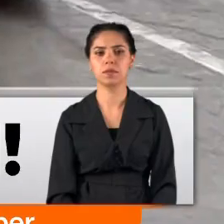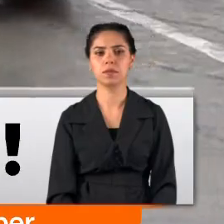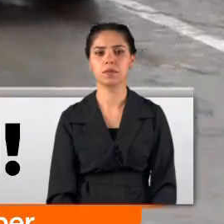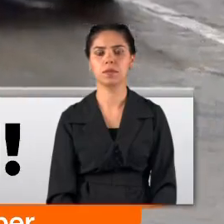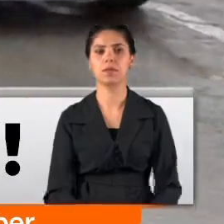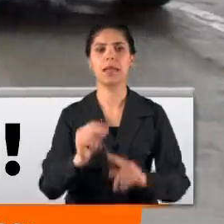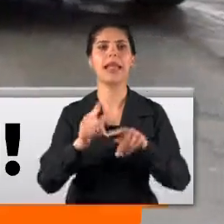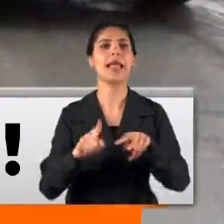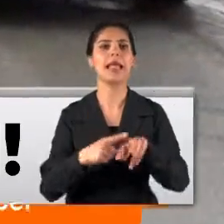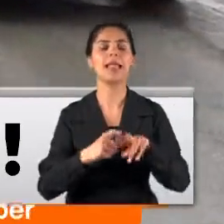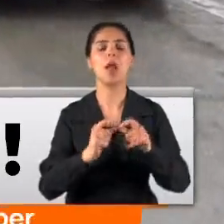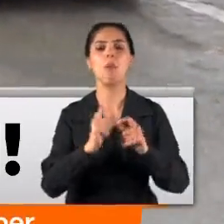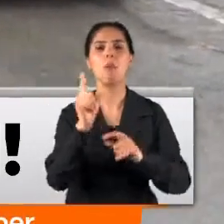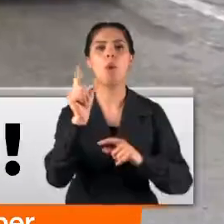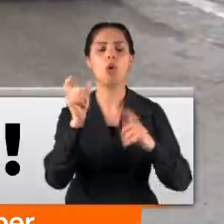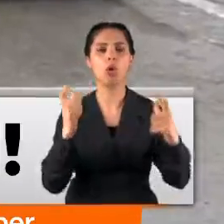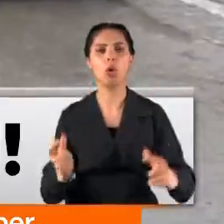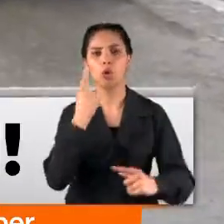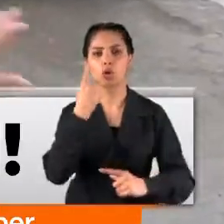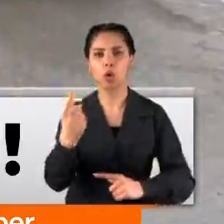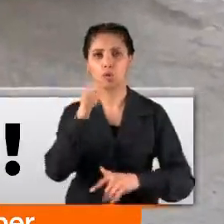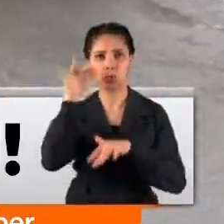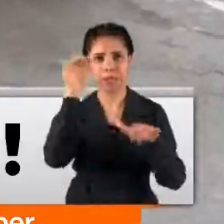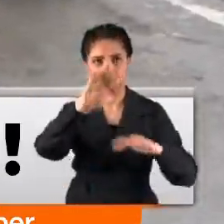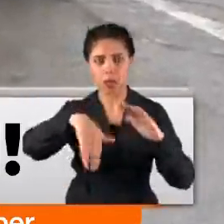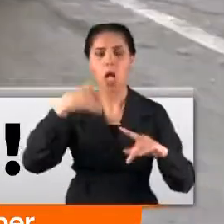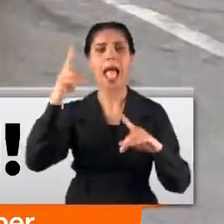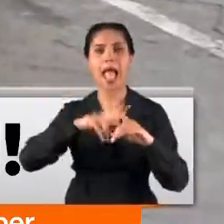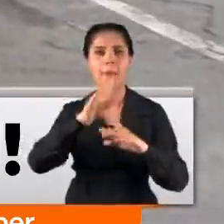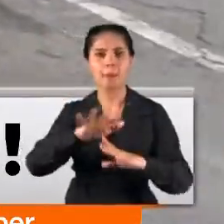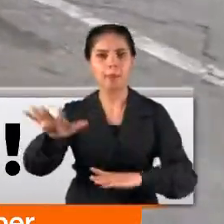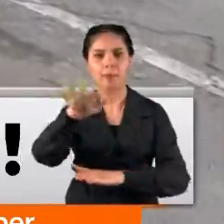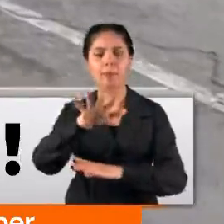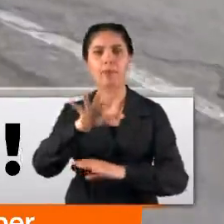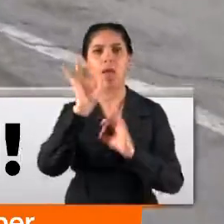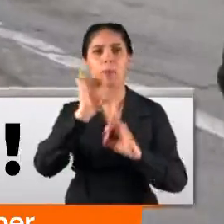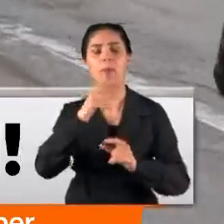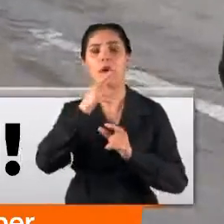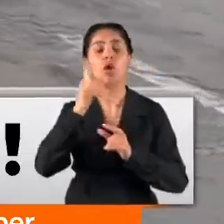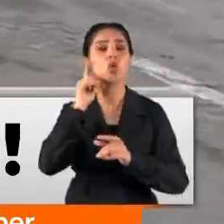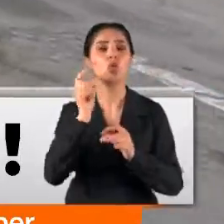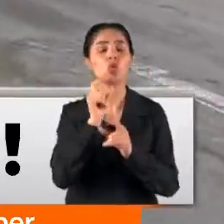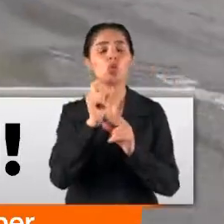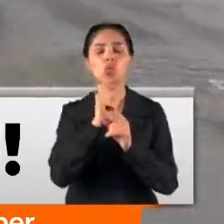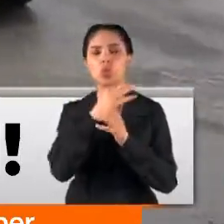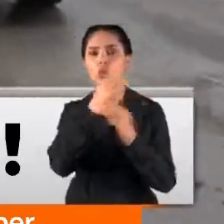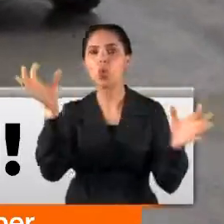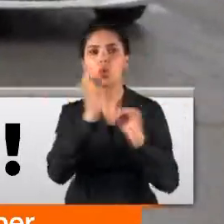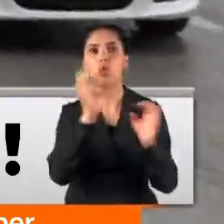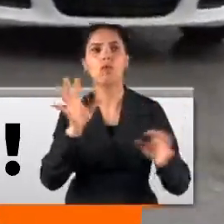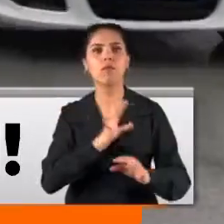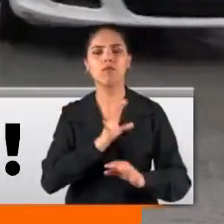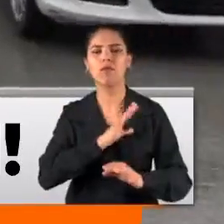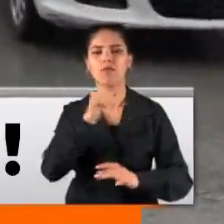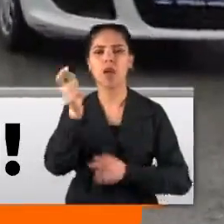Yıkıldı. İnebolu bölgesinde yaşanan sel felaketinin ardından emniyet birimleri sürekli şekilde anonslarını yapıyor. Özellikle dere yataklarında